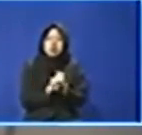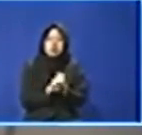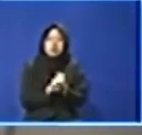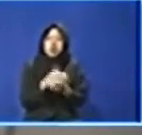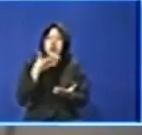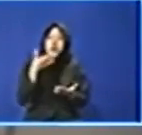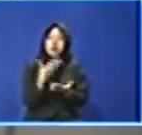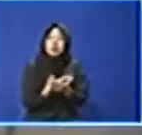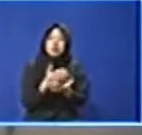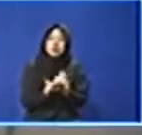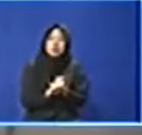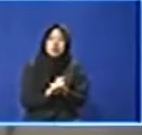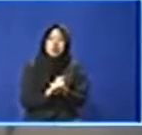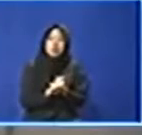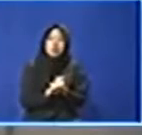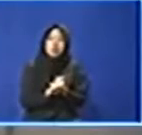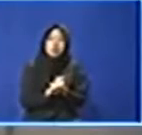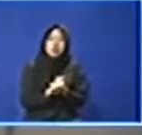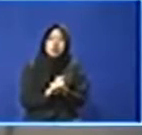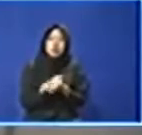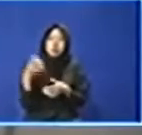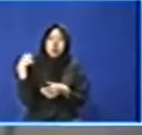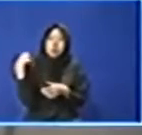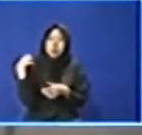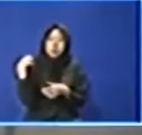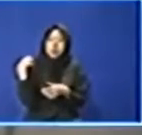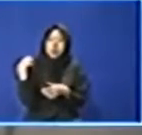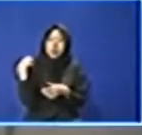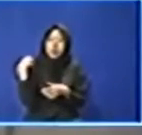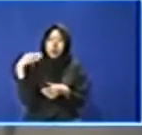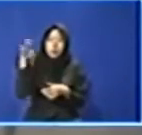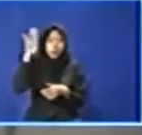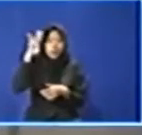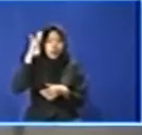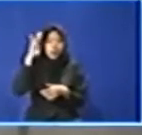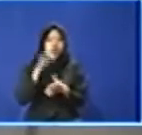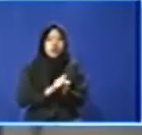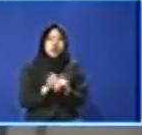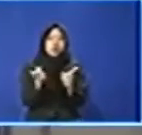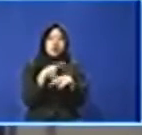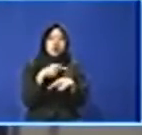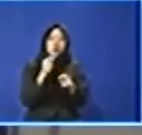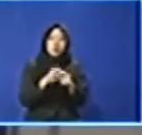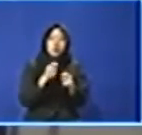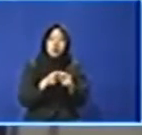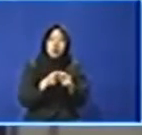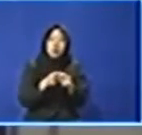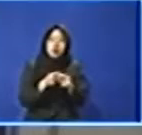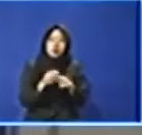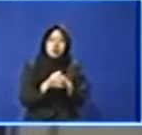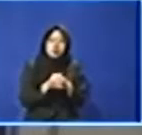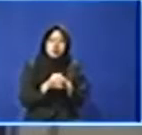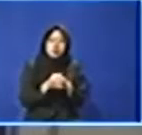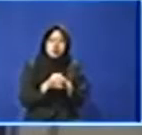bermula sih sebagai pemimpin di tetap gitar maka pengobatan-pengobatan alternatif tadi